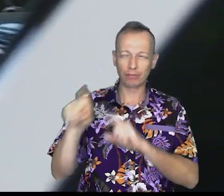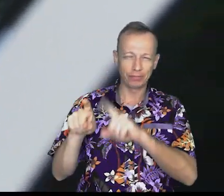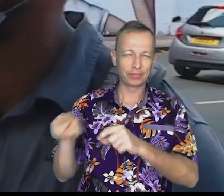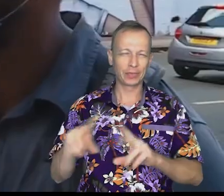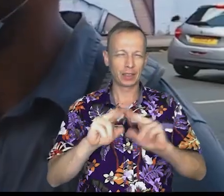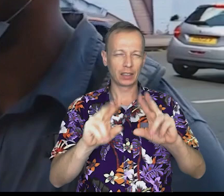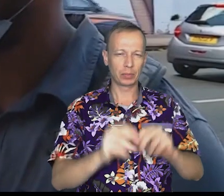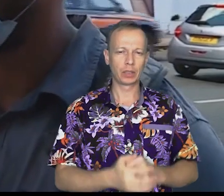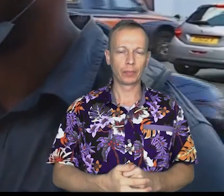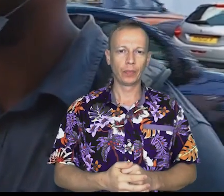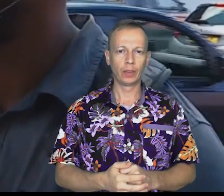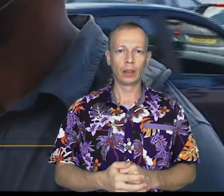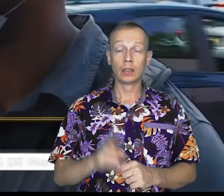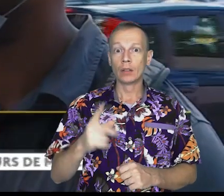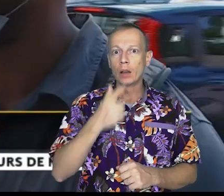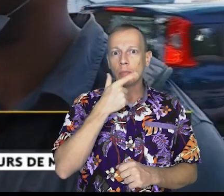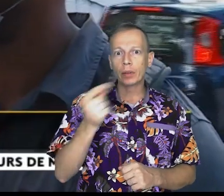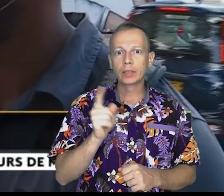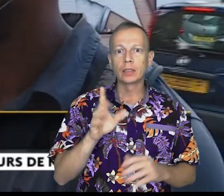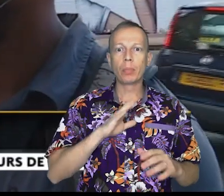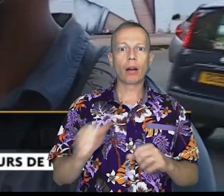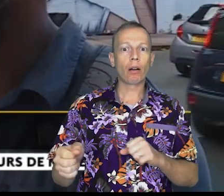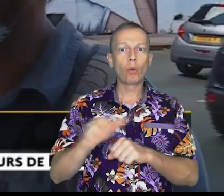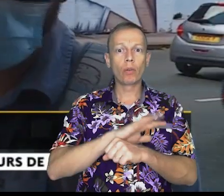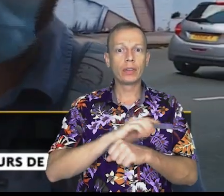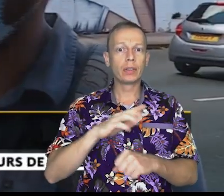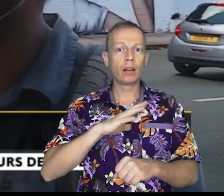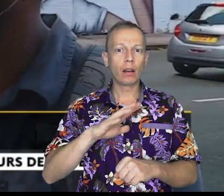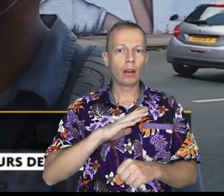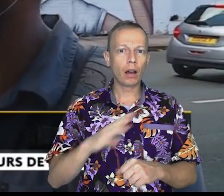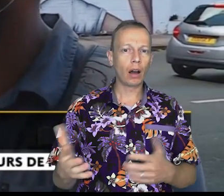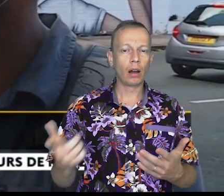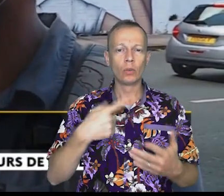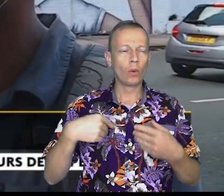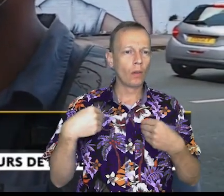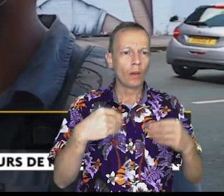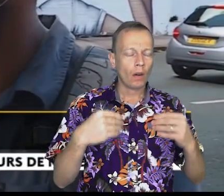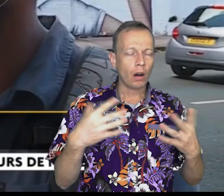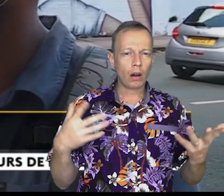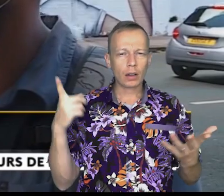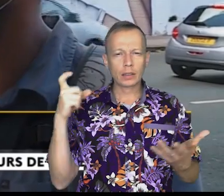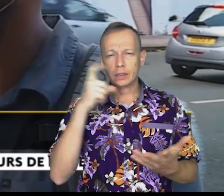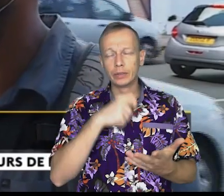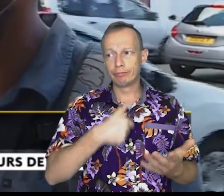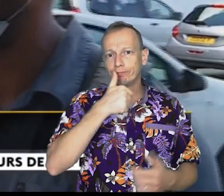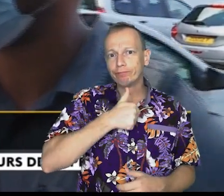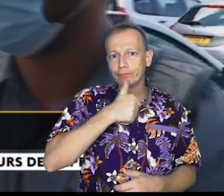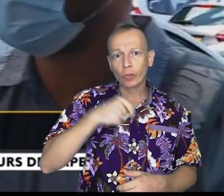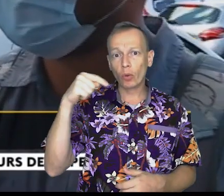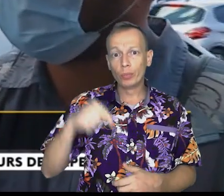– n pas facile, avec le Covid qu'il y eu là, c'est mieux de ne faire beaucoup de paquets, de faire avec aussi.